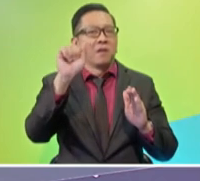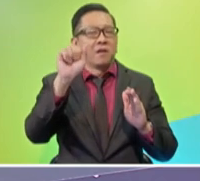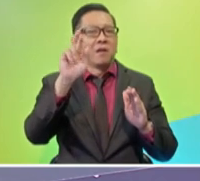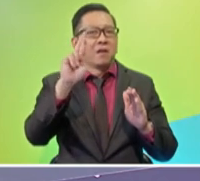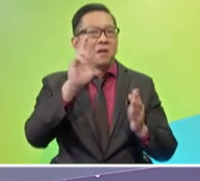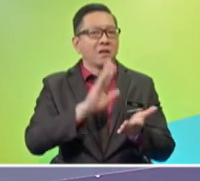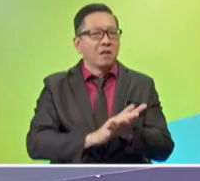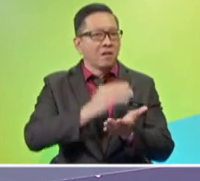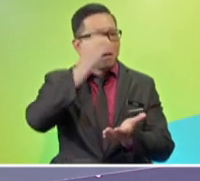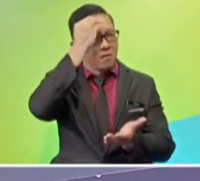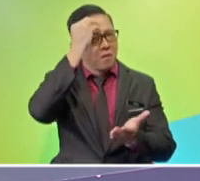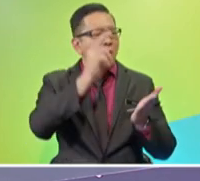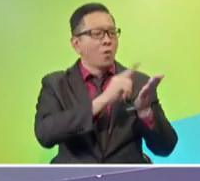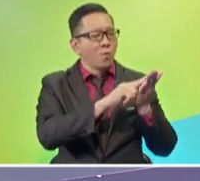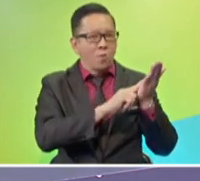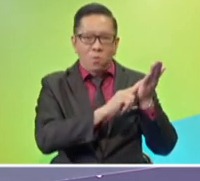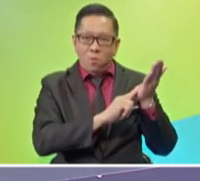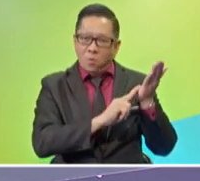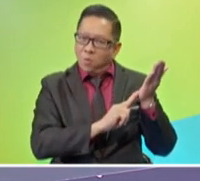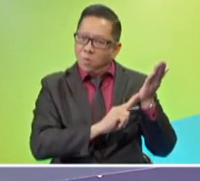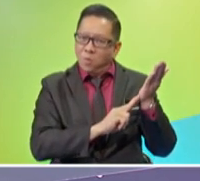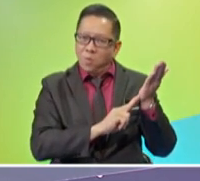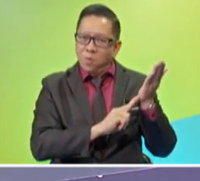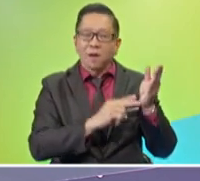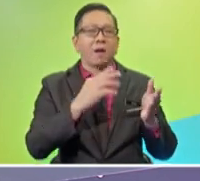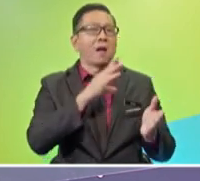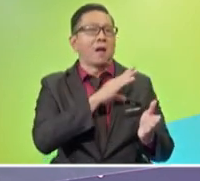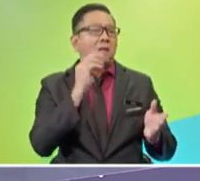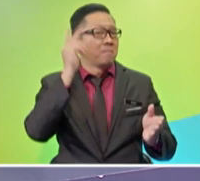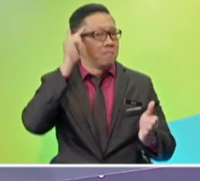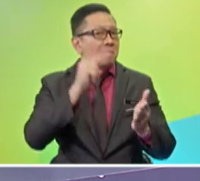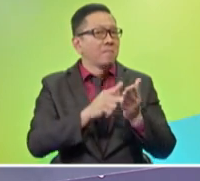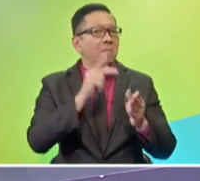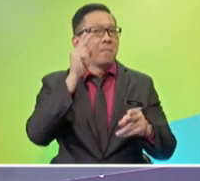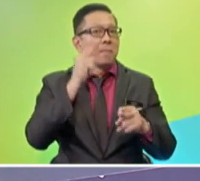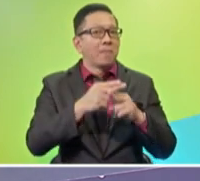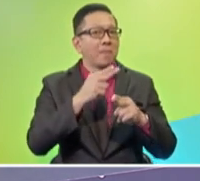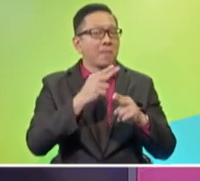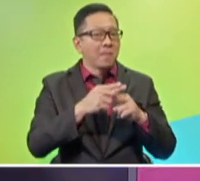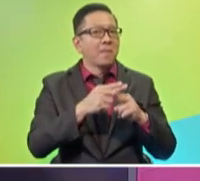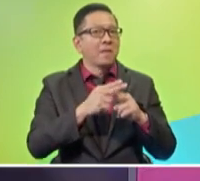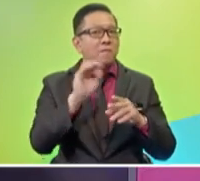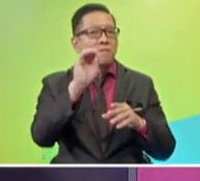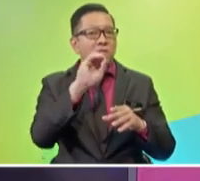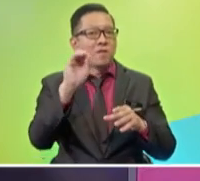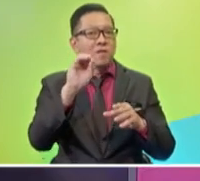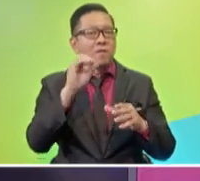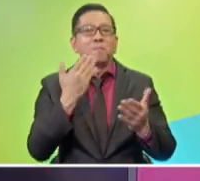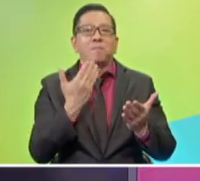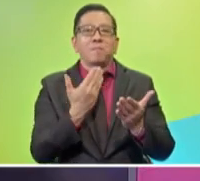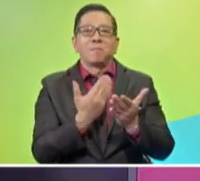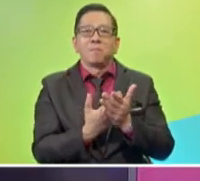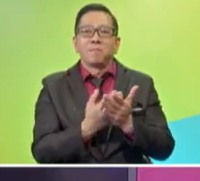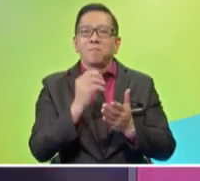belajar surih dan kita nak kenal nama sifar. Boleh Mira ke sana? Boleh, kita cikgu, nak buat aktiviti. Di sini, baiklah. Okey